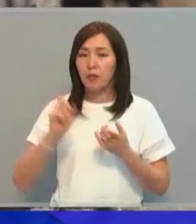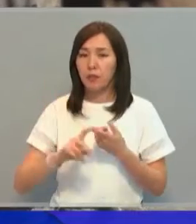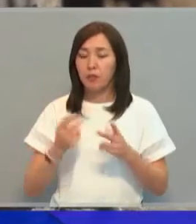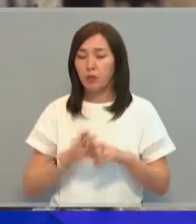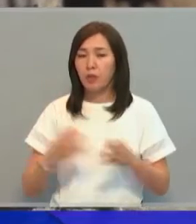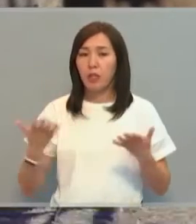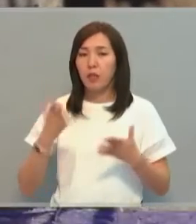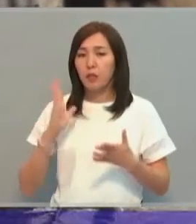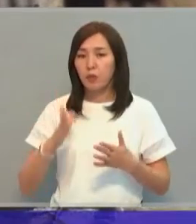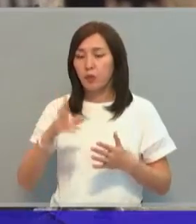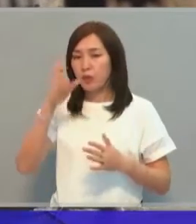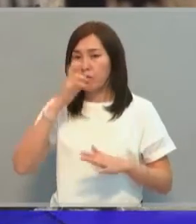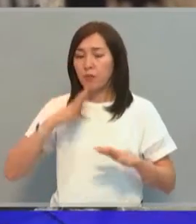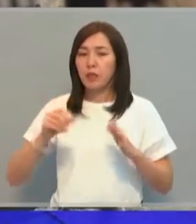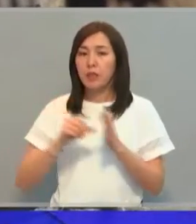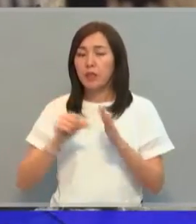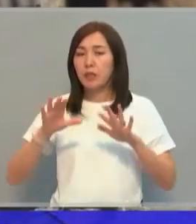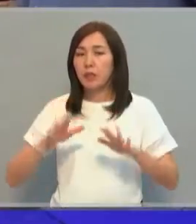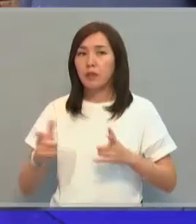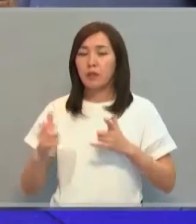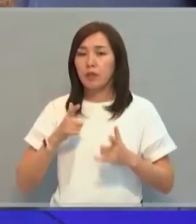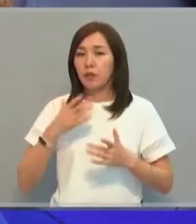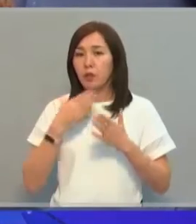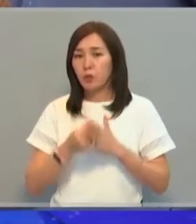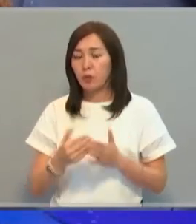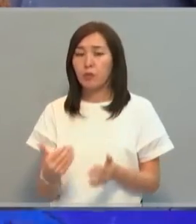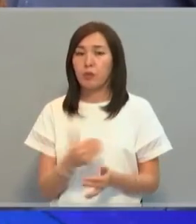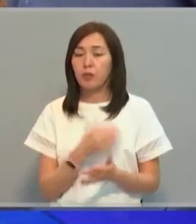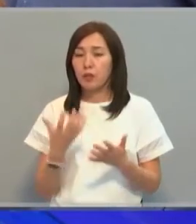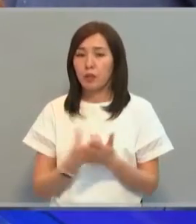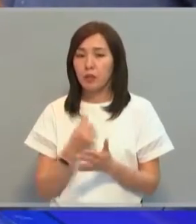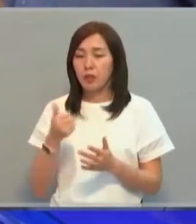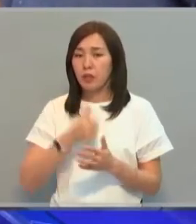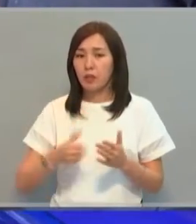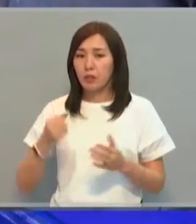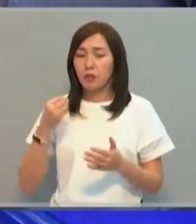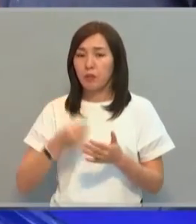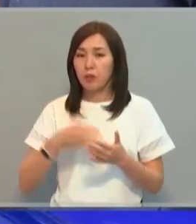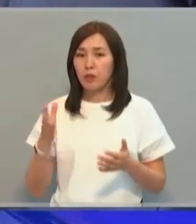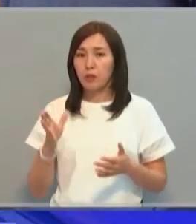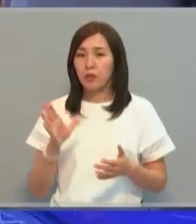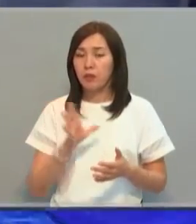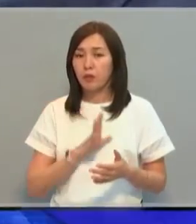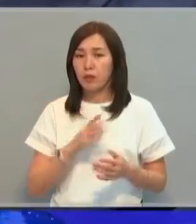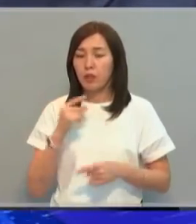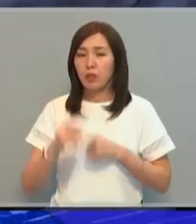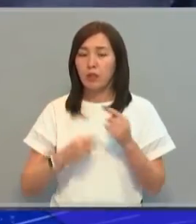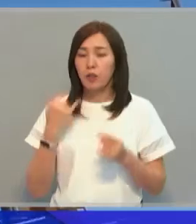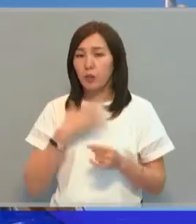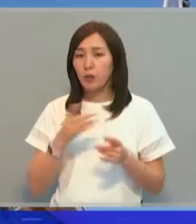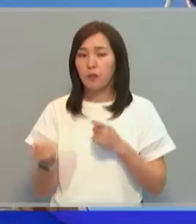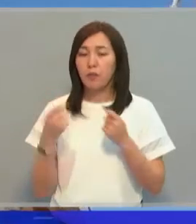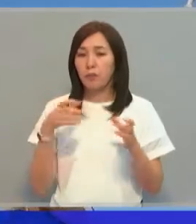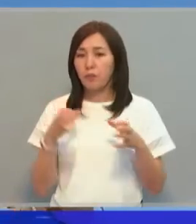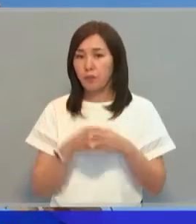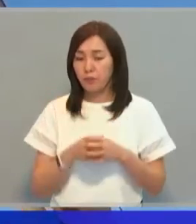осы. Қалай десек те, елдегі электр қуатын өндірушілер өз дегендеріне жетті. Тариф құнын әжептеуір қымбаттатып алды. Енді көп